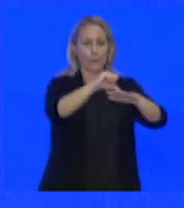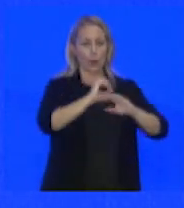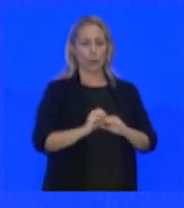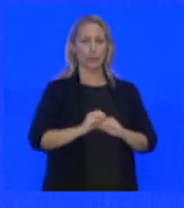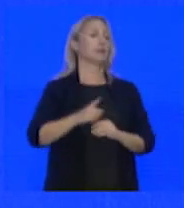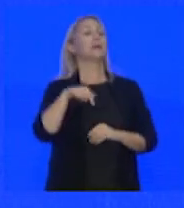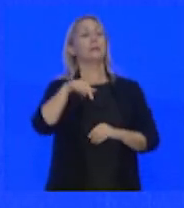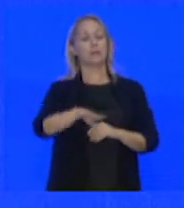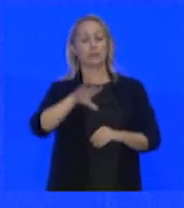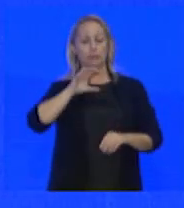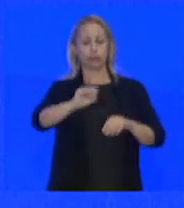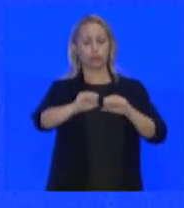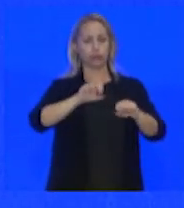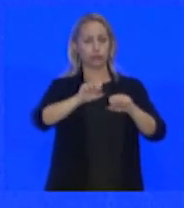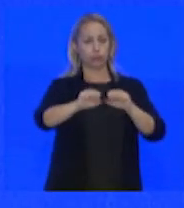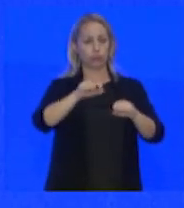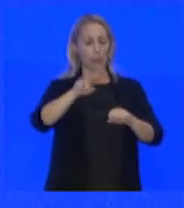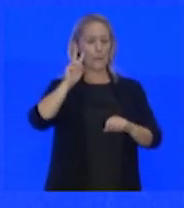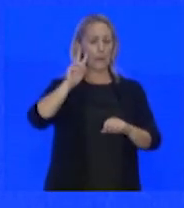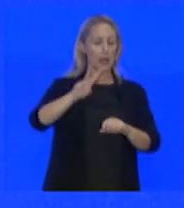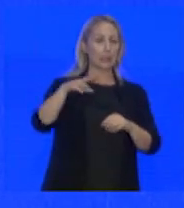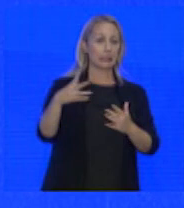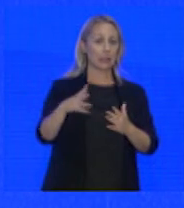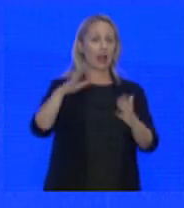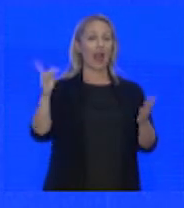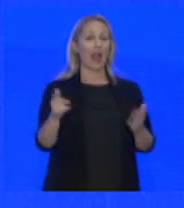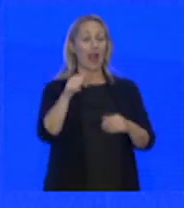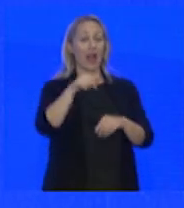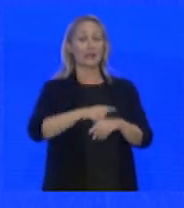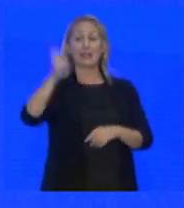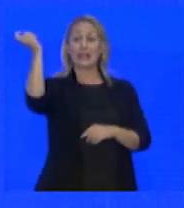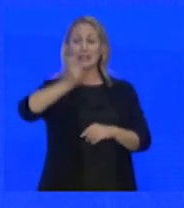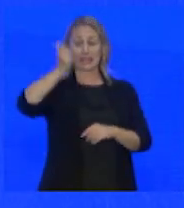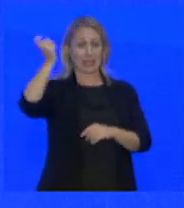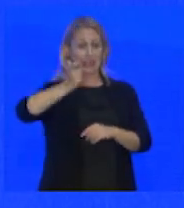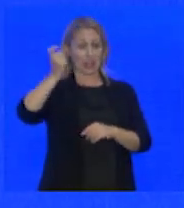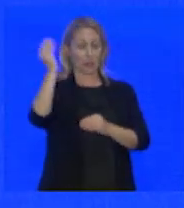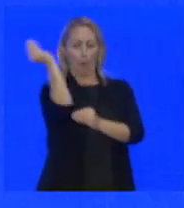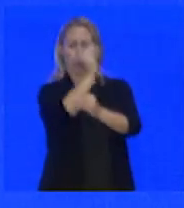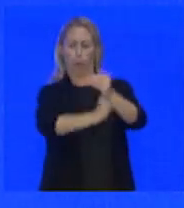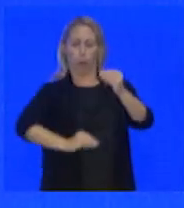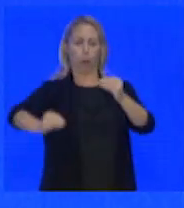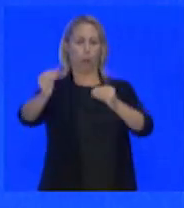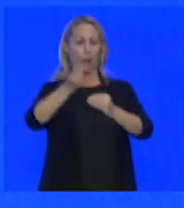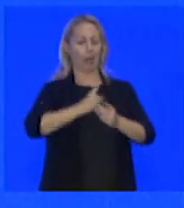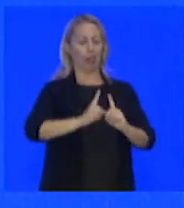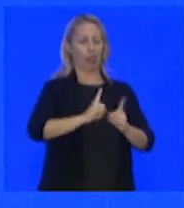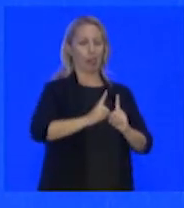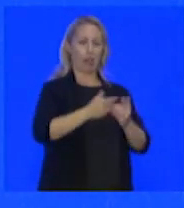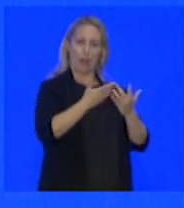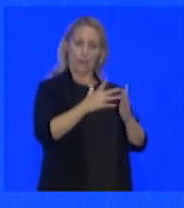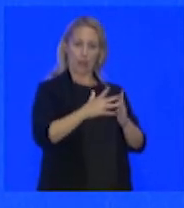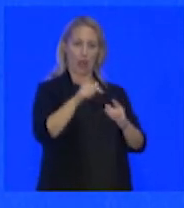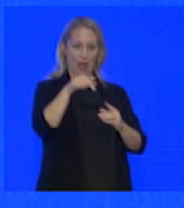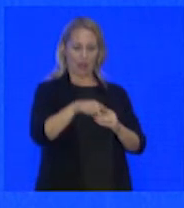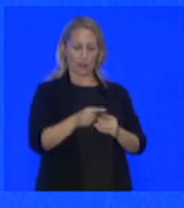Εντοπίστηκαν και πάγωσαν οι προκλητικές συντάξεις για τους λίγους. Και με το νέο βελτιωμένο